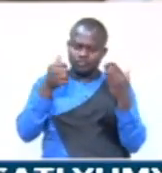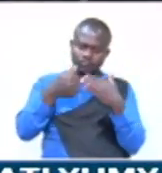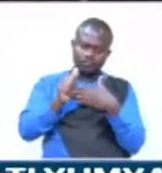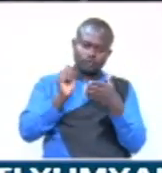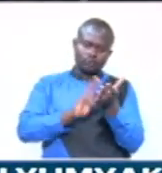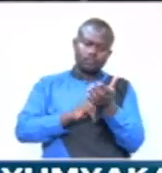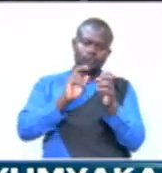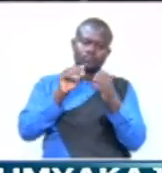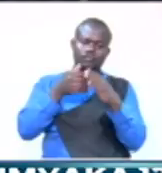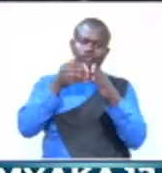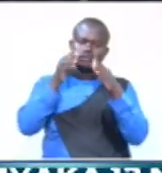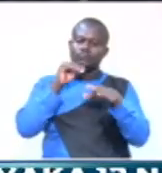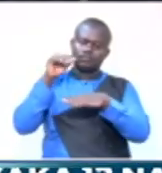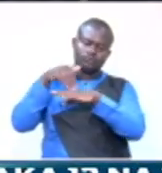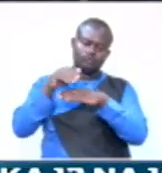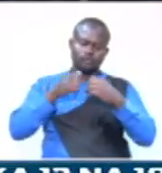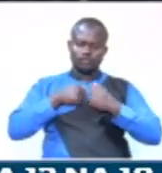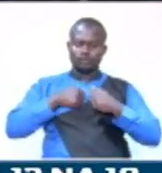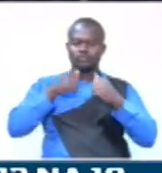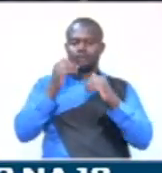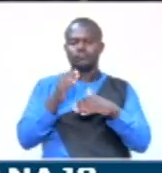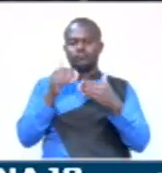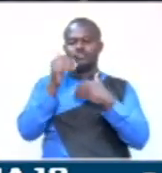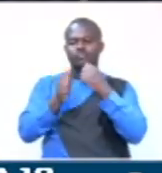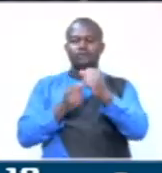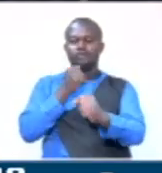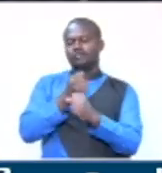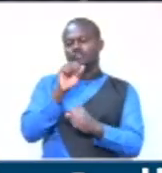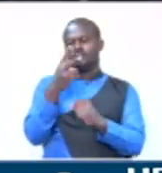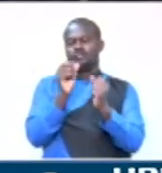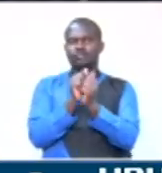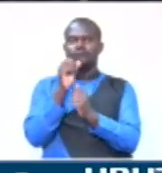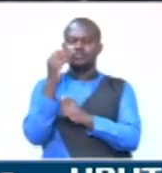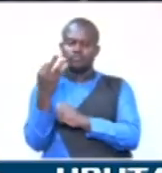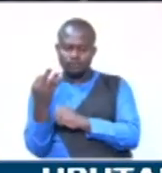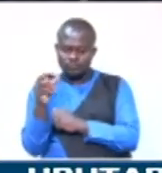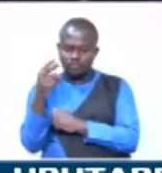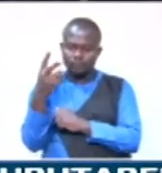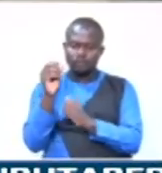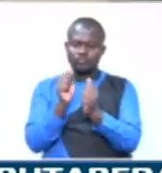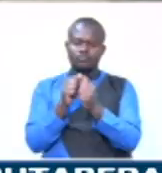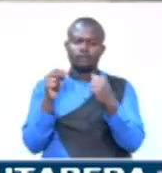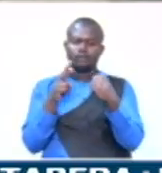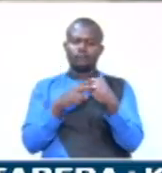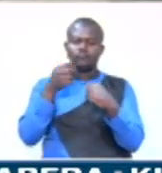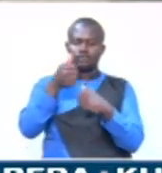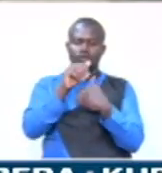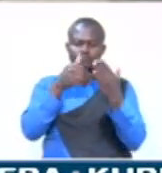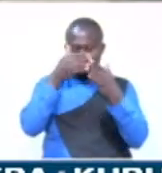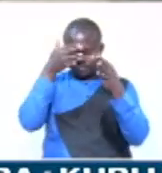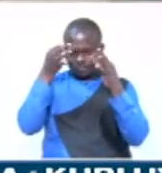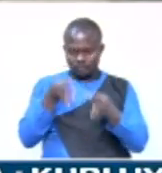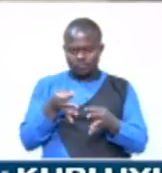rwemeje yuko uwo muntu atakoherezwa mu Rwanda. Mu 2013 gutyo 2017 nibwo icyemezo